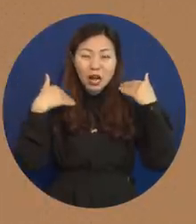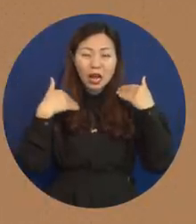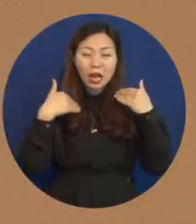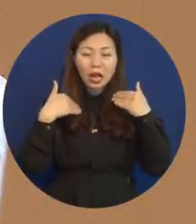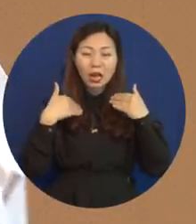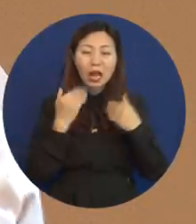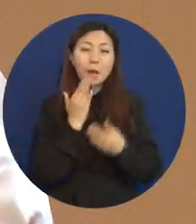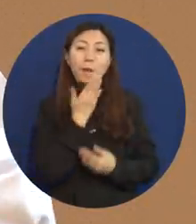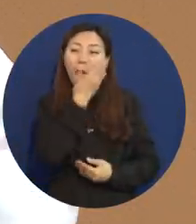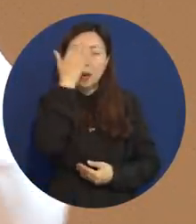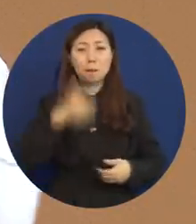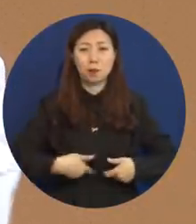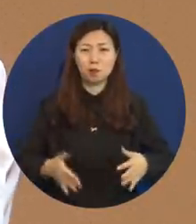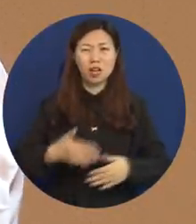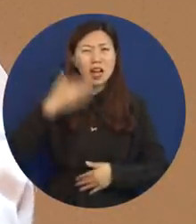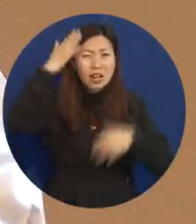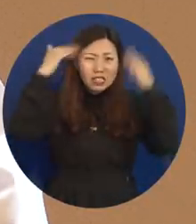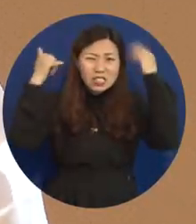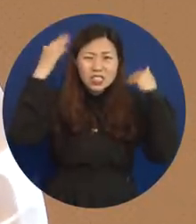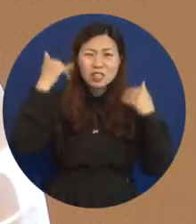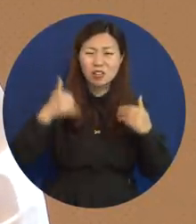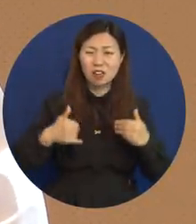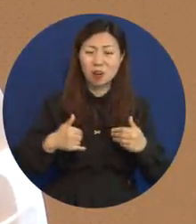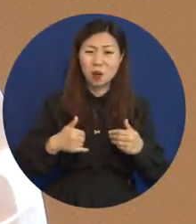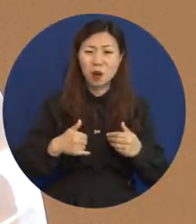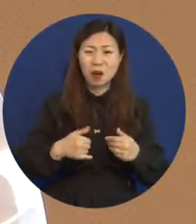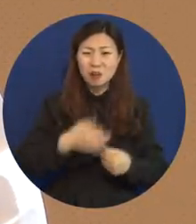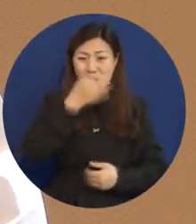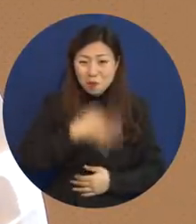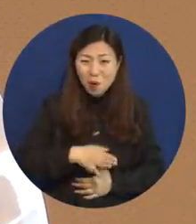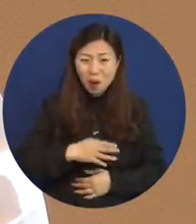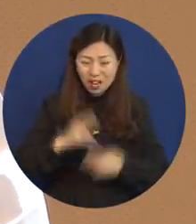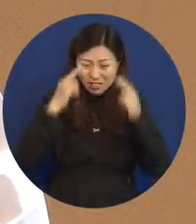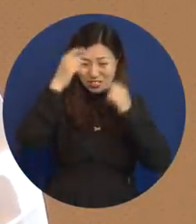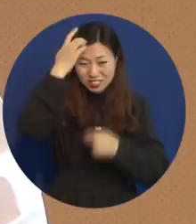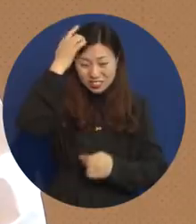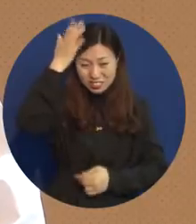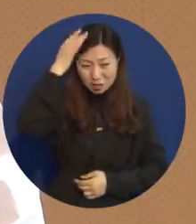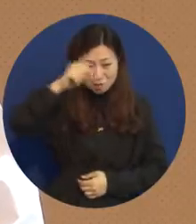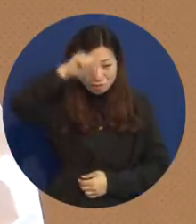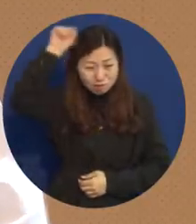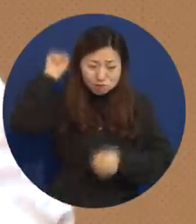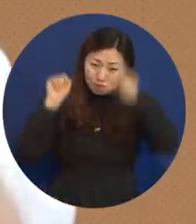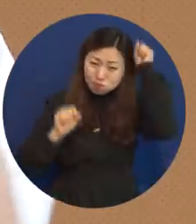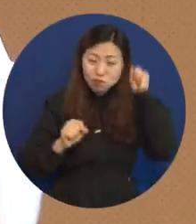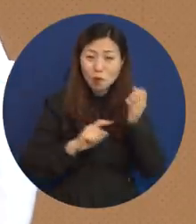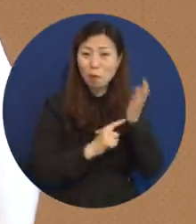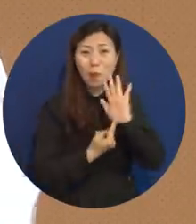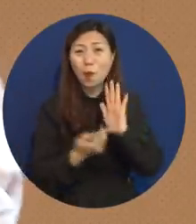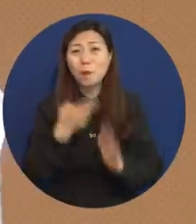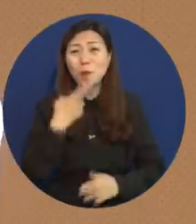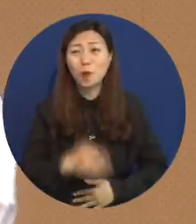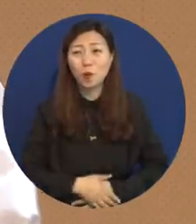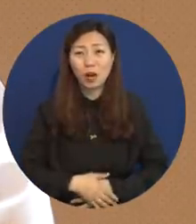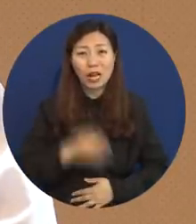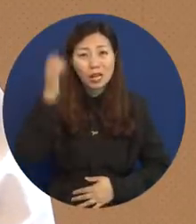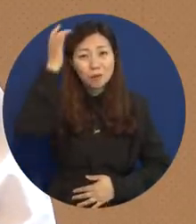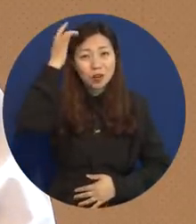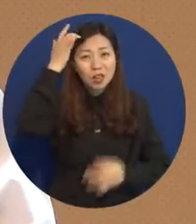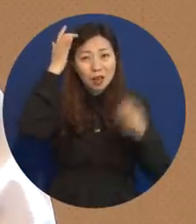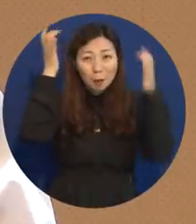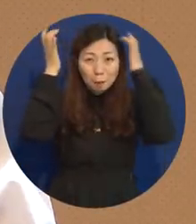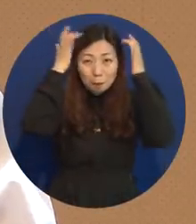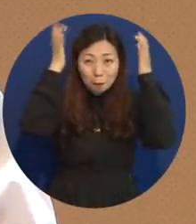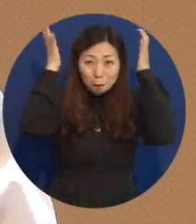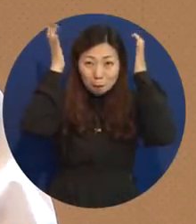여러분들 그 물들이는데 힘들잖아. 깎아버리면 표가 안 나요. 얼마나 쉬워. 머리 빠지는 사람